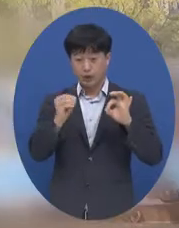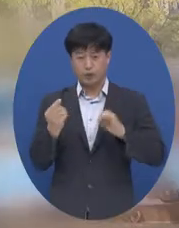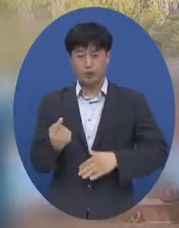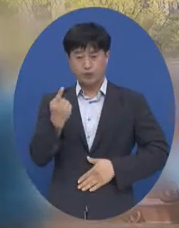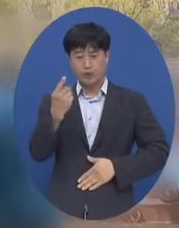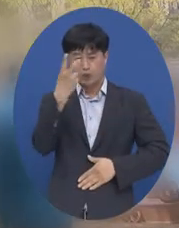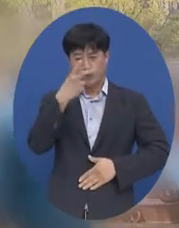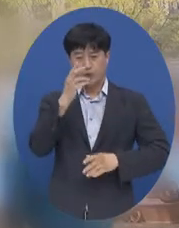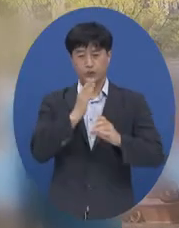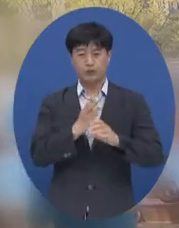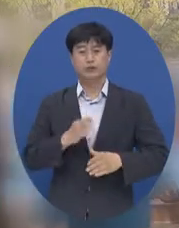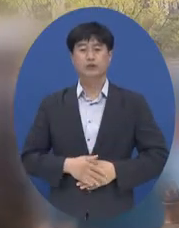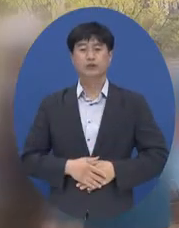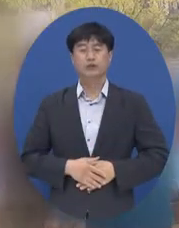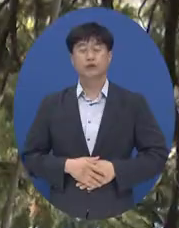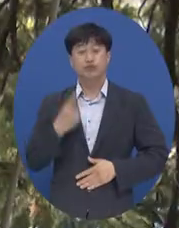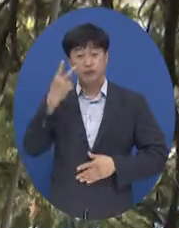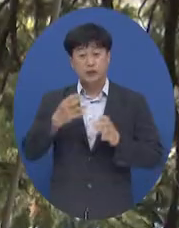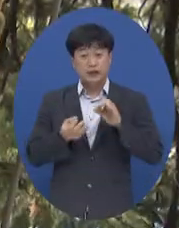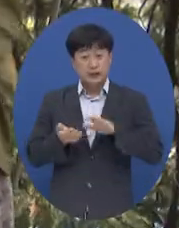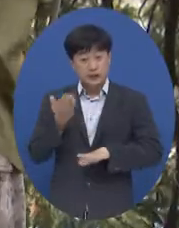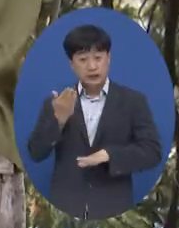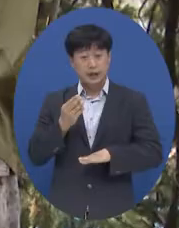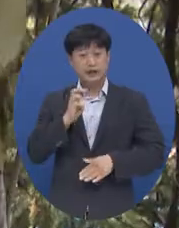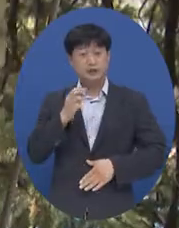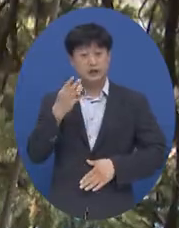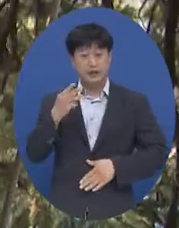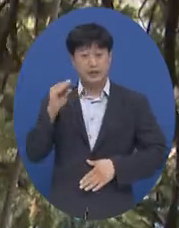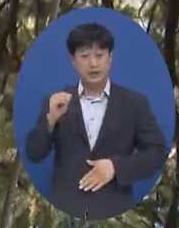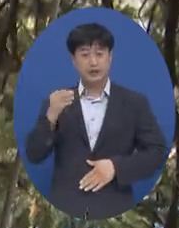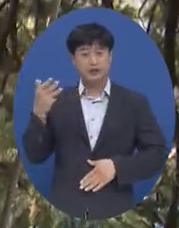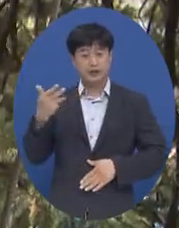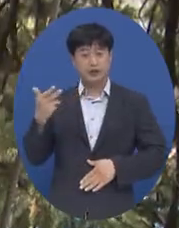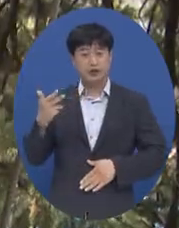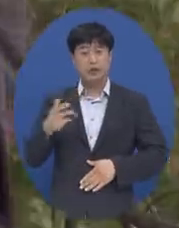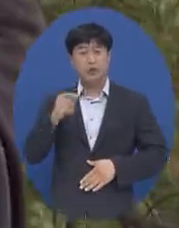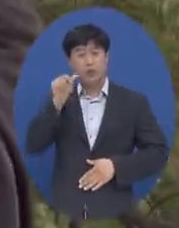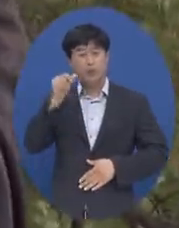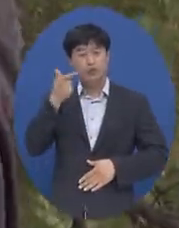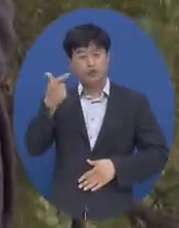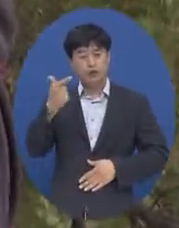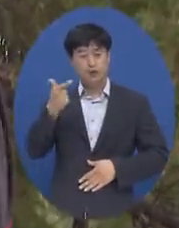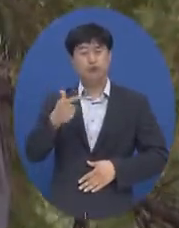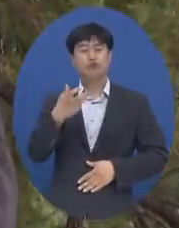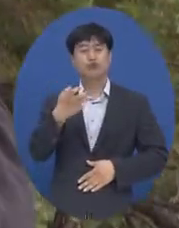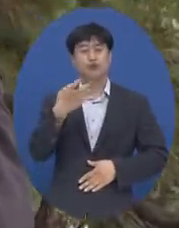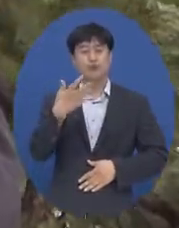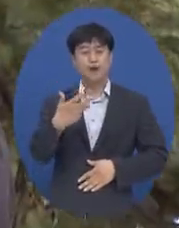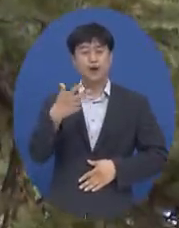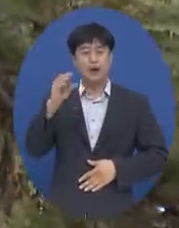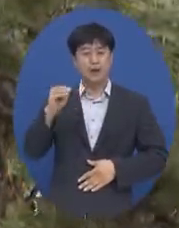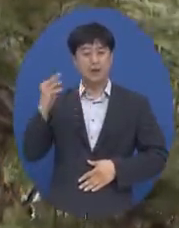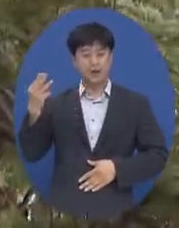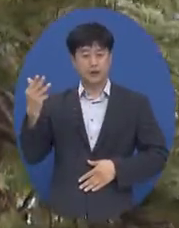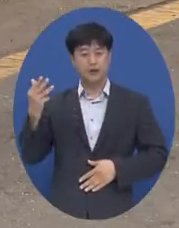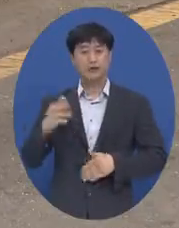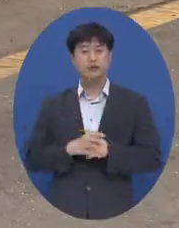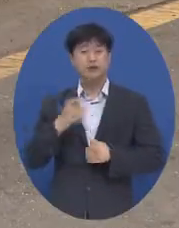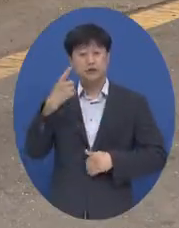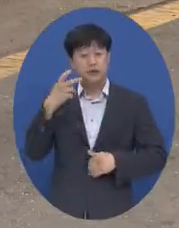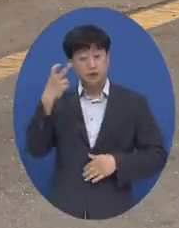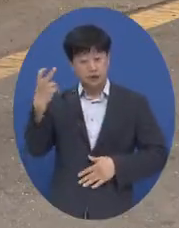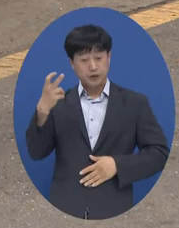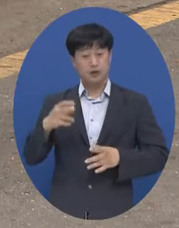높이는 방향이 검토되고 있습니다. 두달 이하 근무자는 33만 7천 원, 5~6개월은 98만 8천 원,